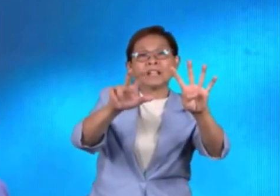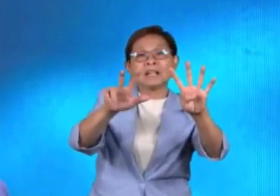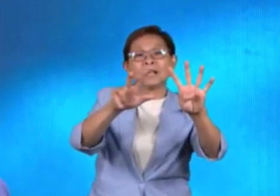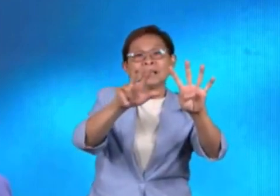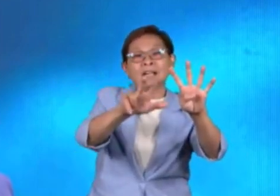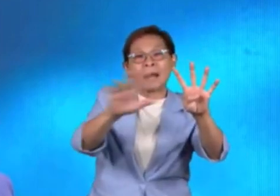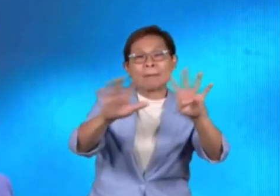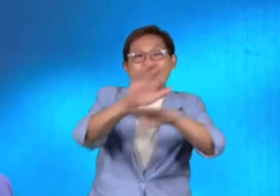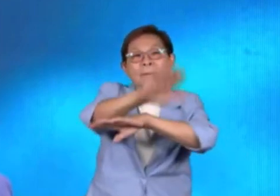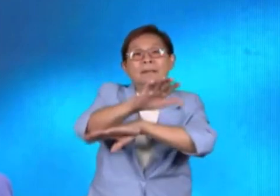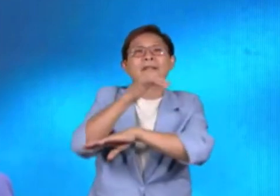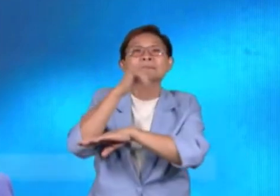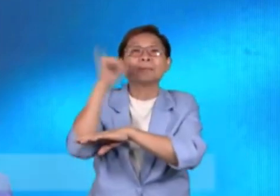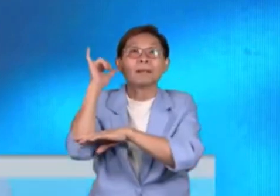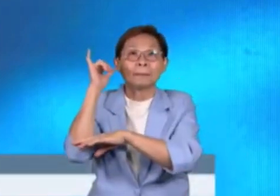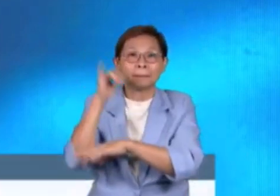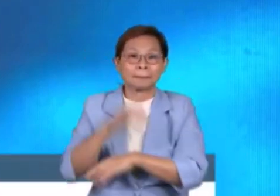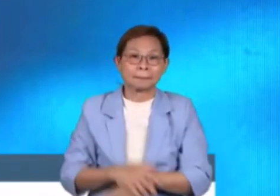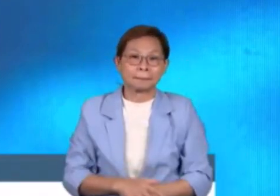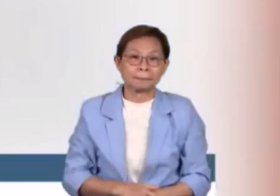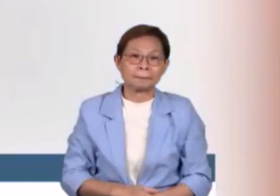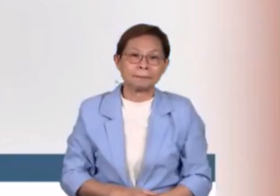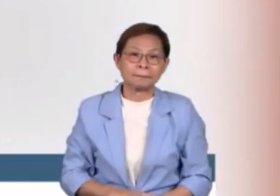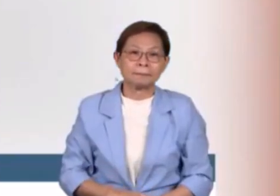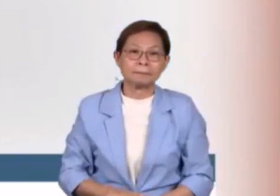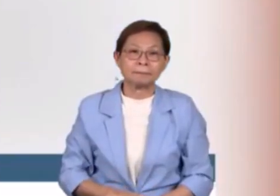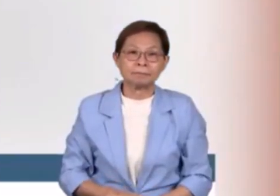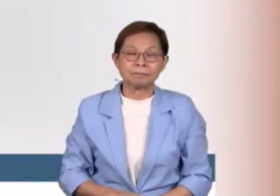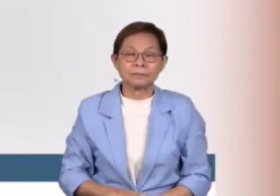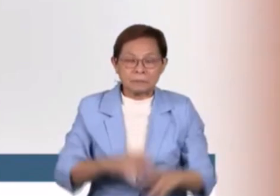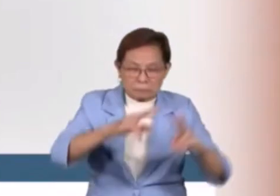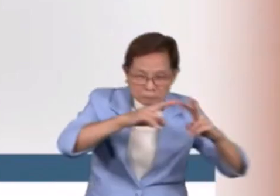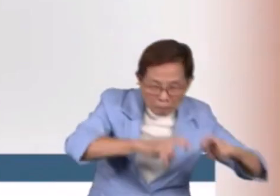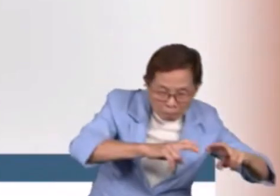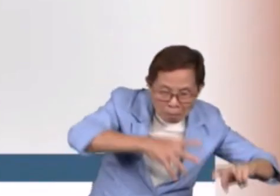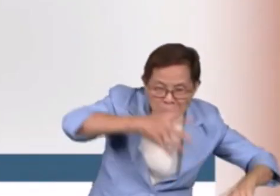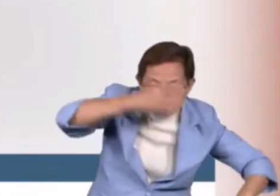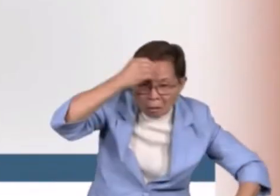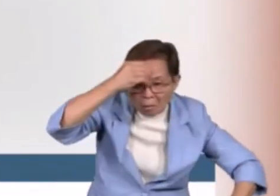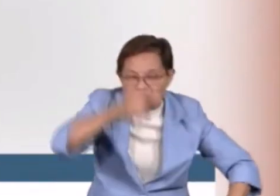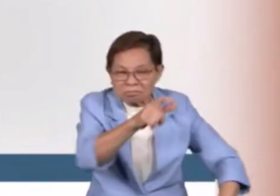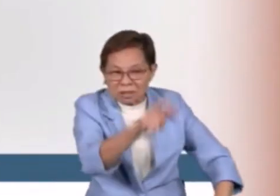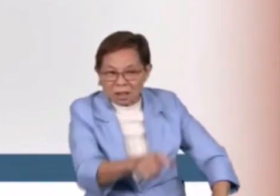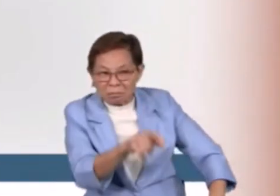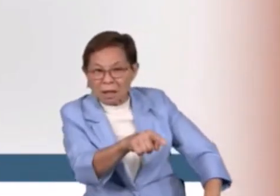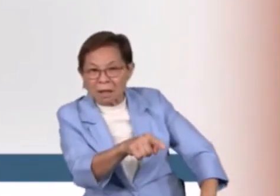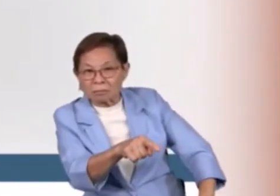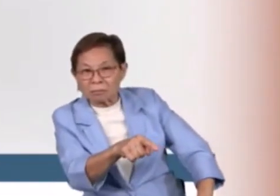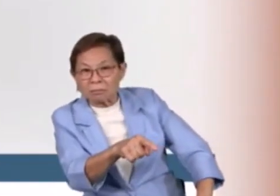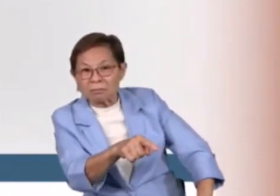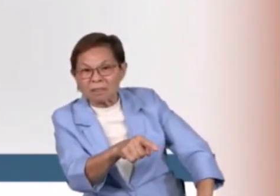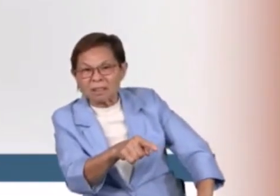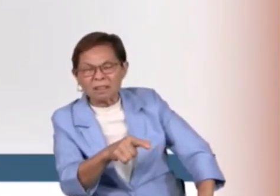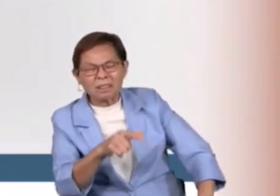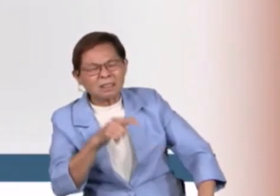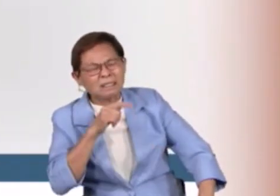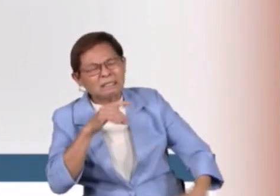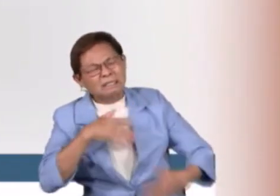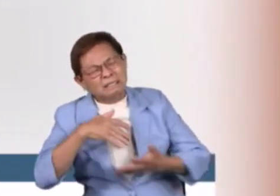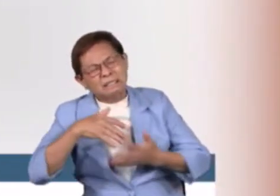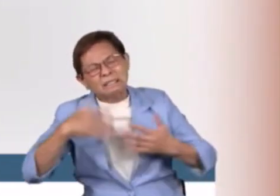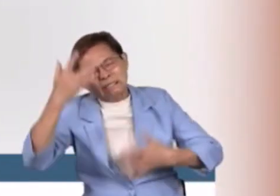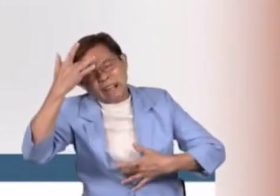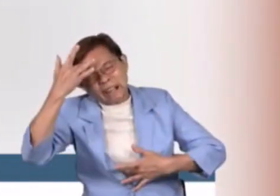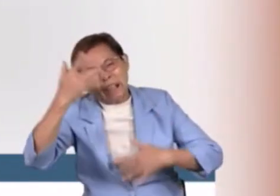4:3538 petang semalam hasil siasatan mendapati mangsa berada dalam keadaan tidak sihat pada